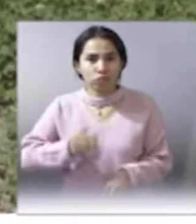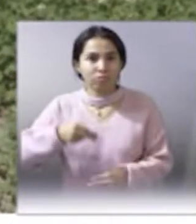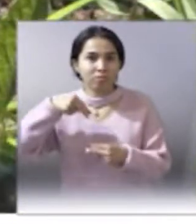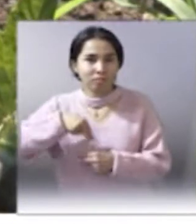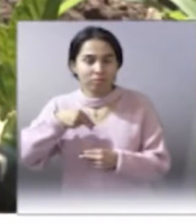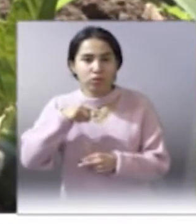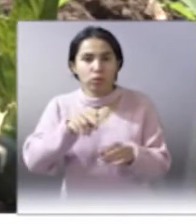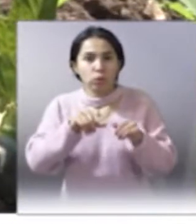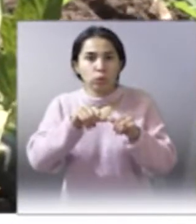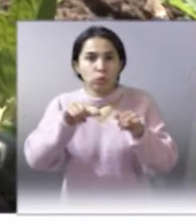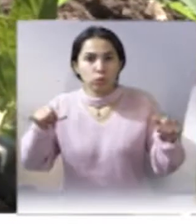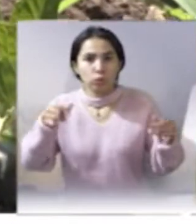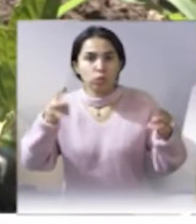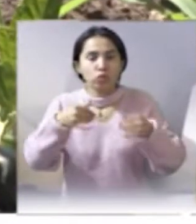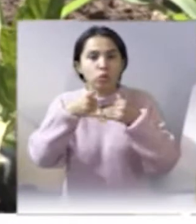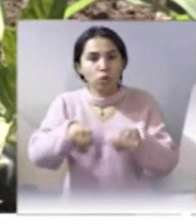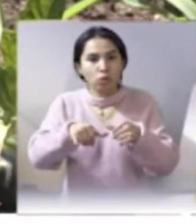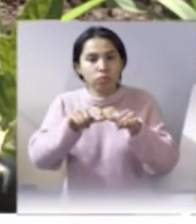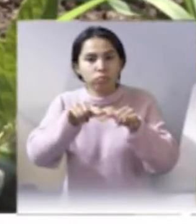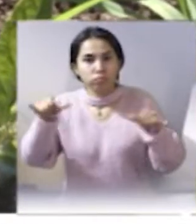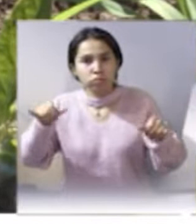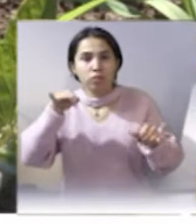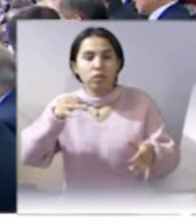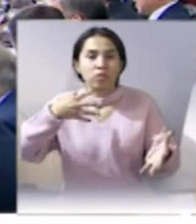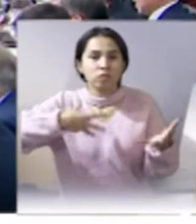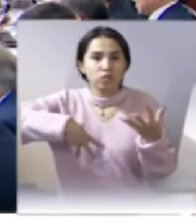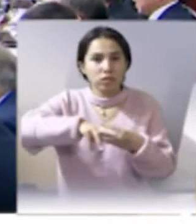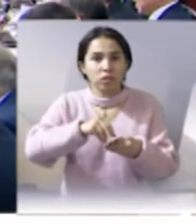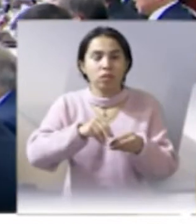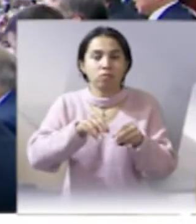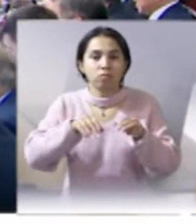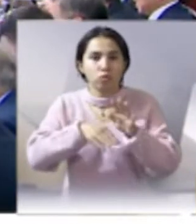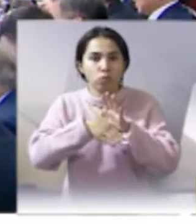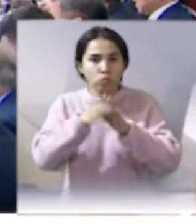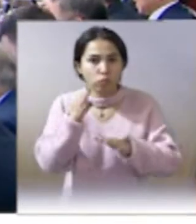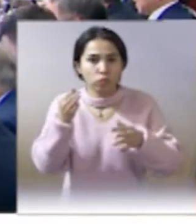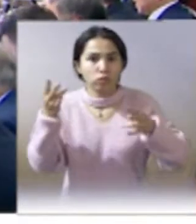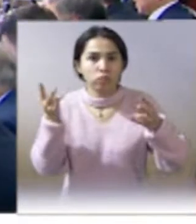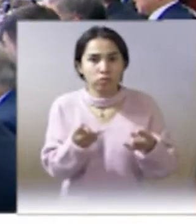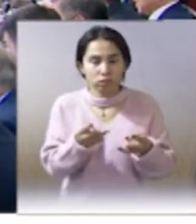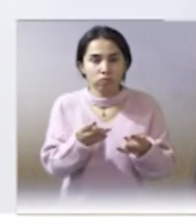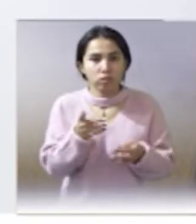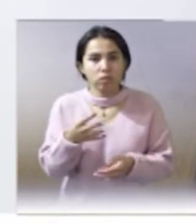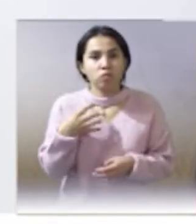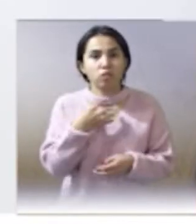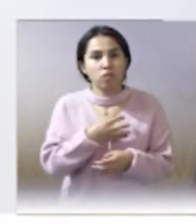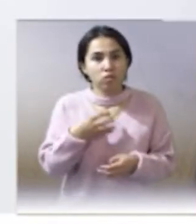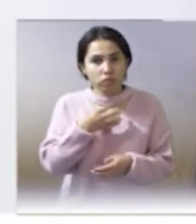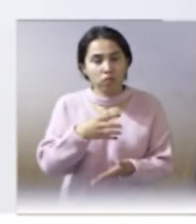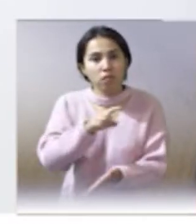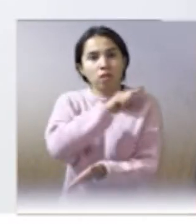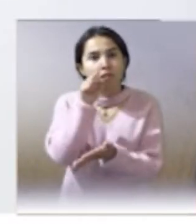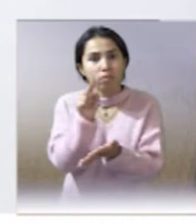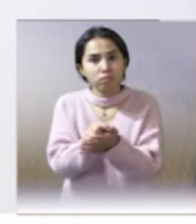предложениям населения было рассмотрено 5 рекомендаций, направленных на улучшение жизни населения области.